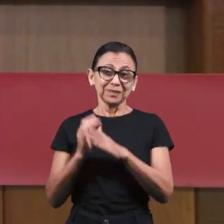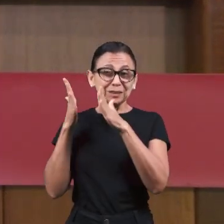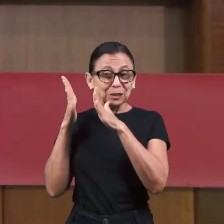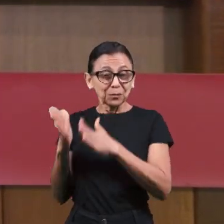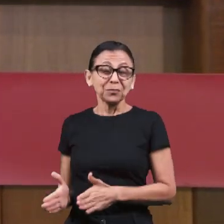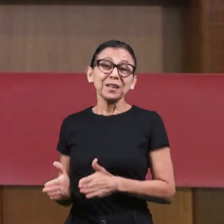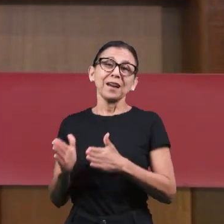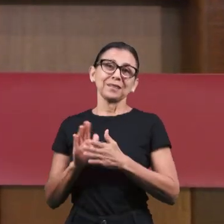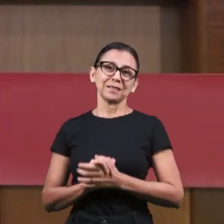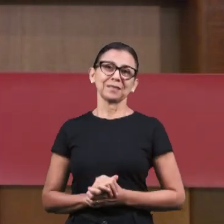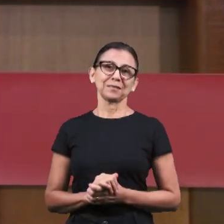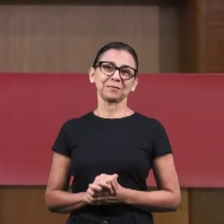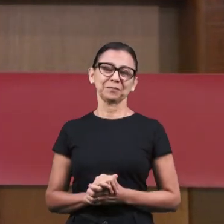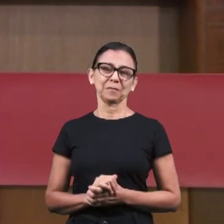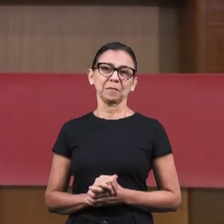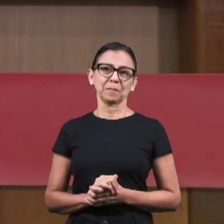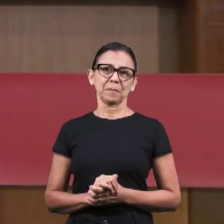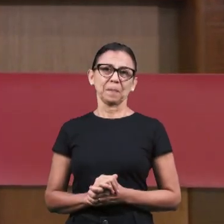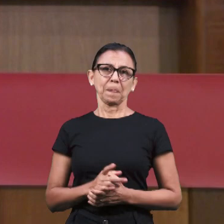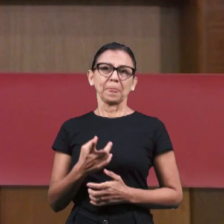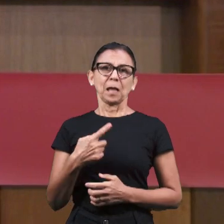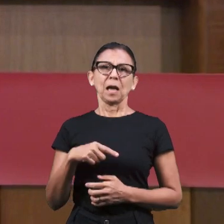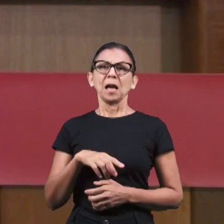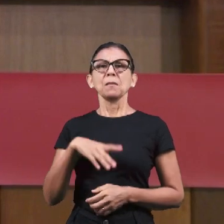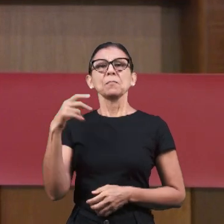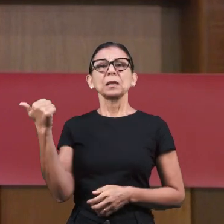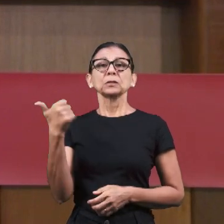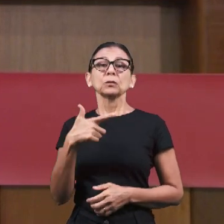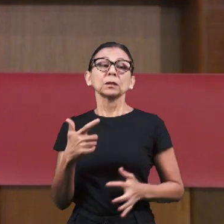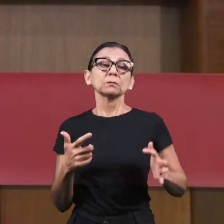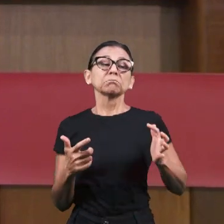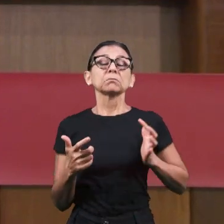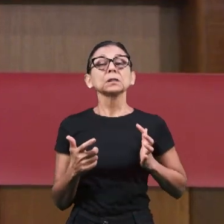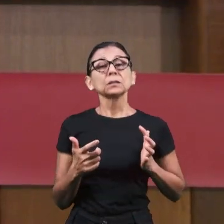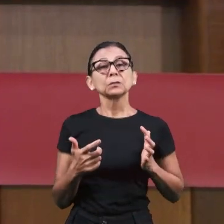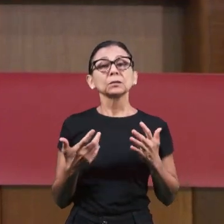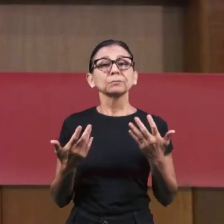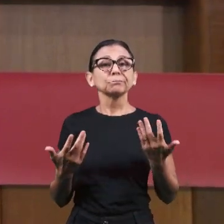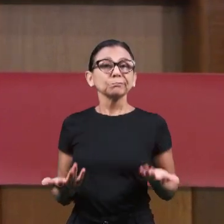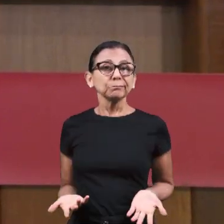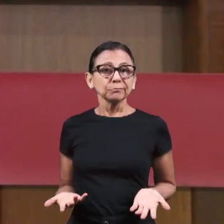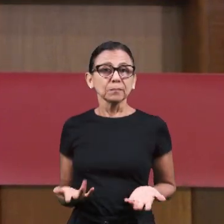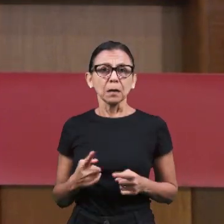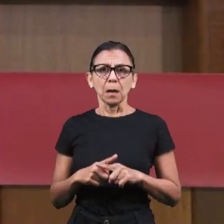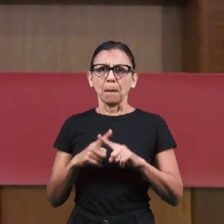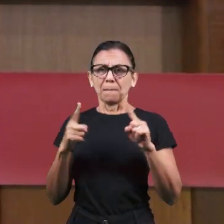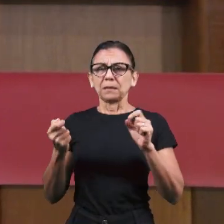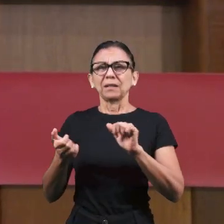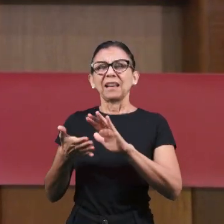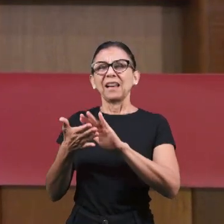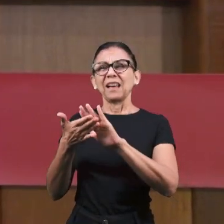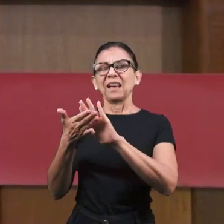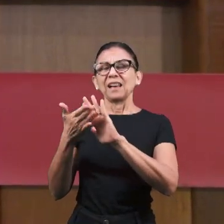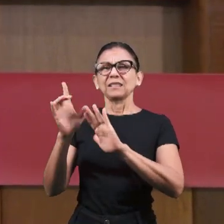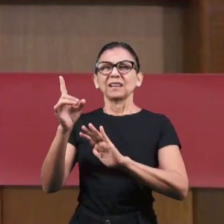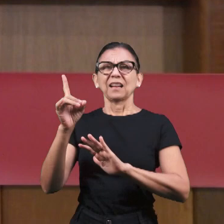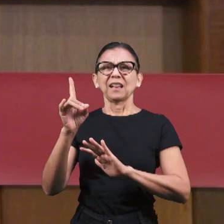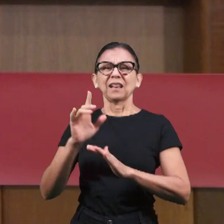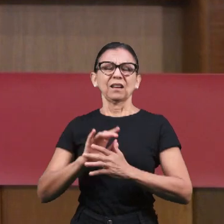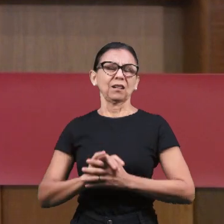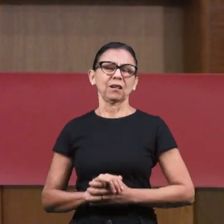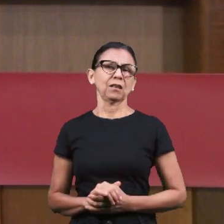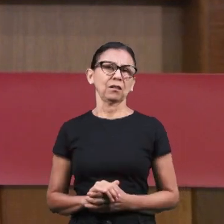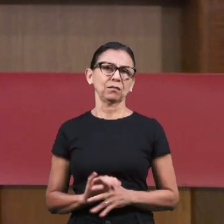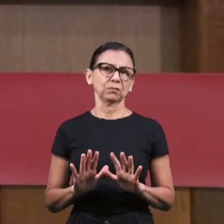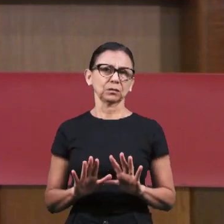ne sommes pas en train de traiter ici pour faire des éloges à personne, ni incentiver personne à quoi que ce soit. Mais dire que l'œuvre est là,